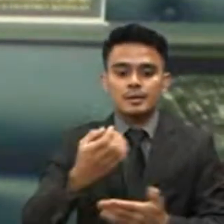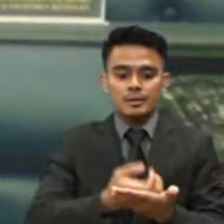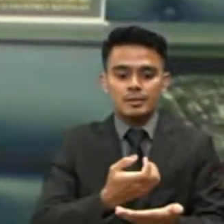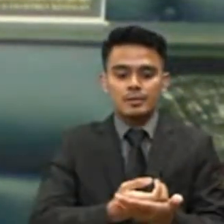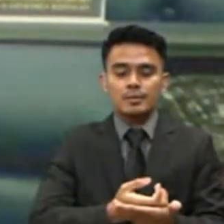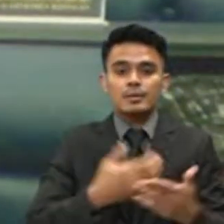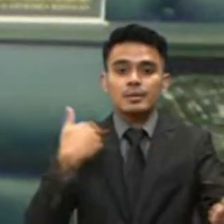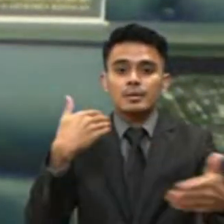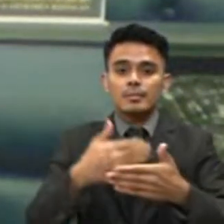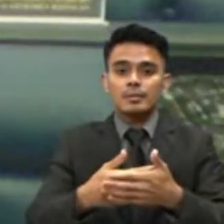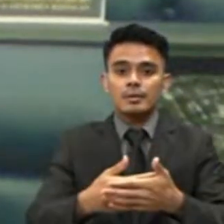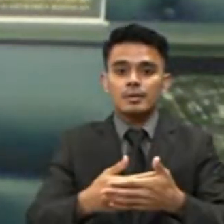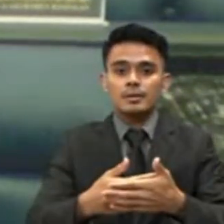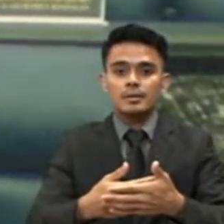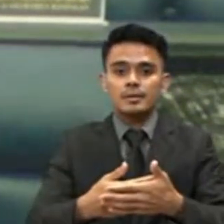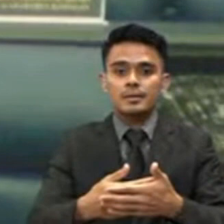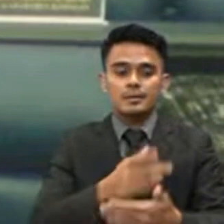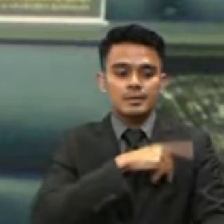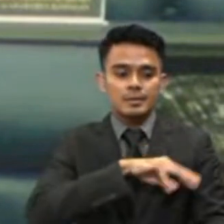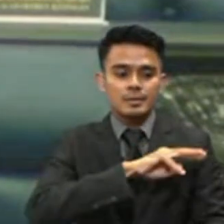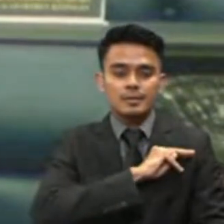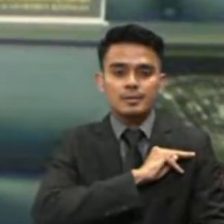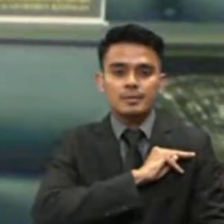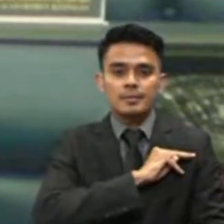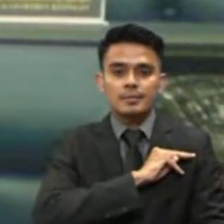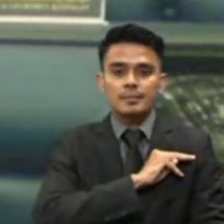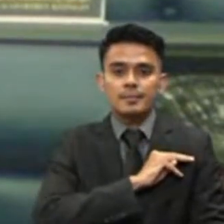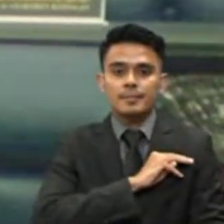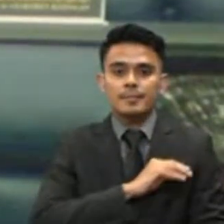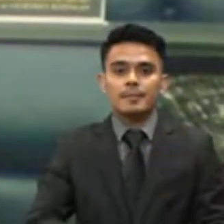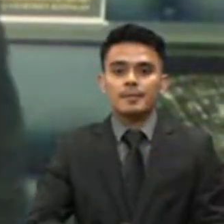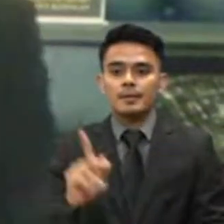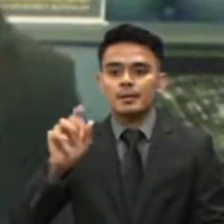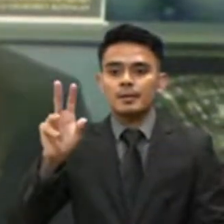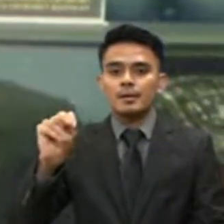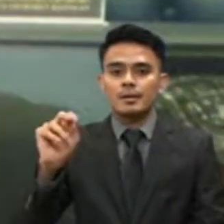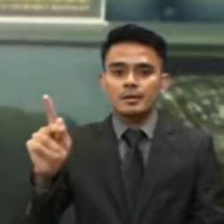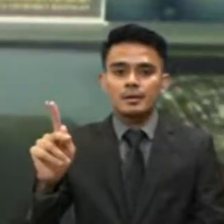pun tidak tertawa Apakah pandangan yang belum